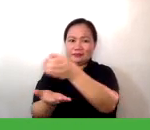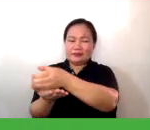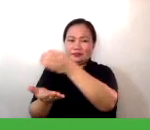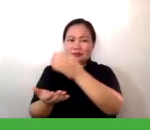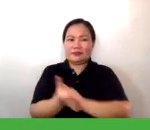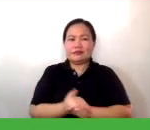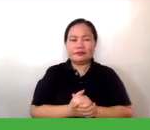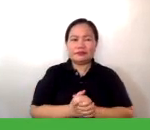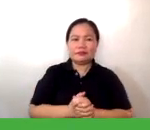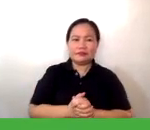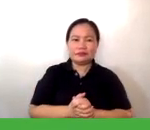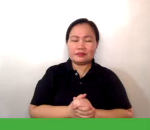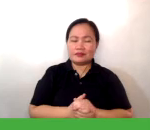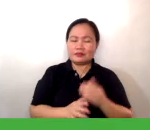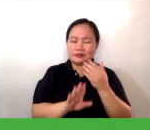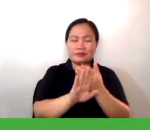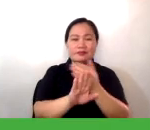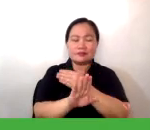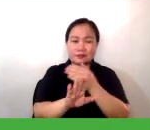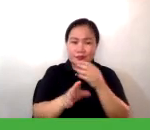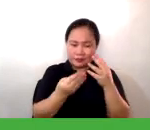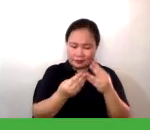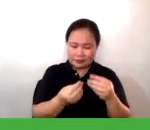ganun po palagi. Bago tayo